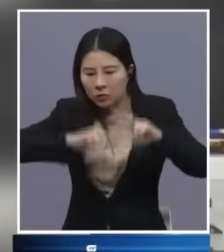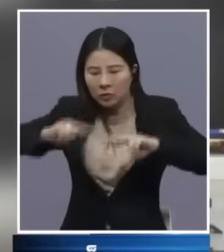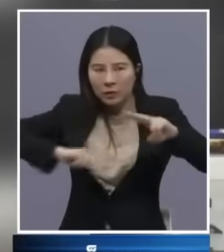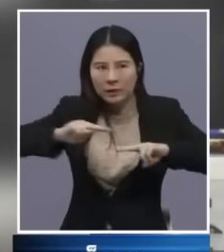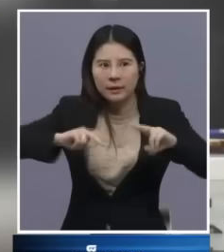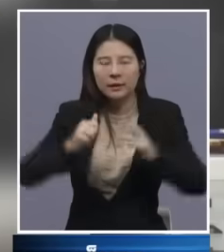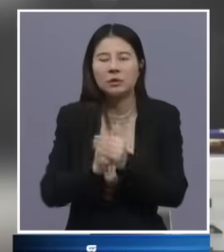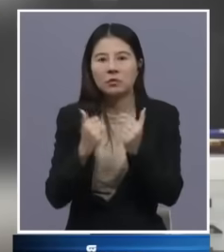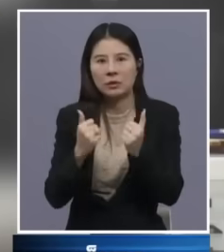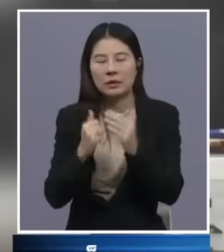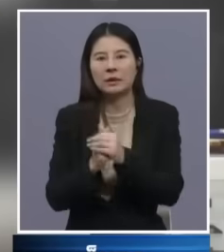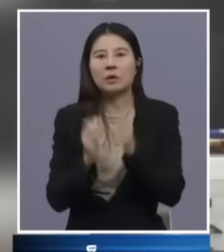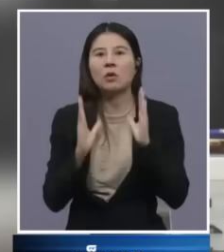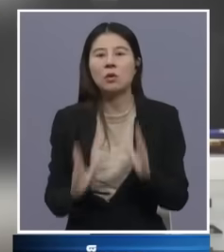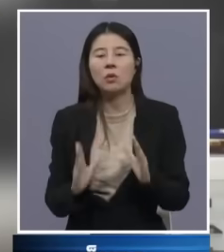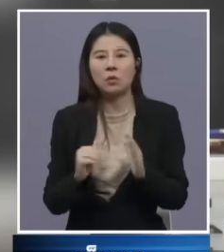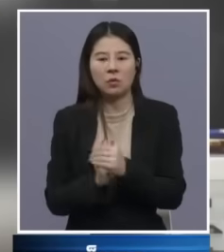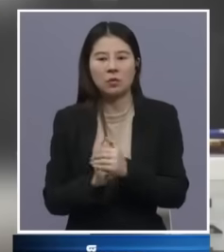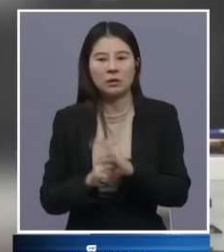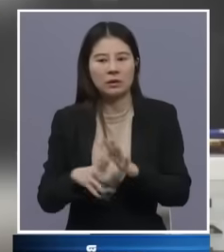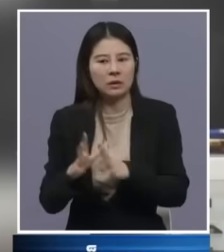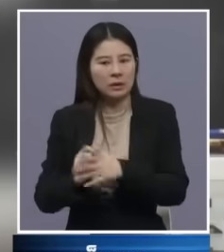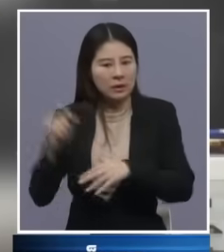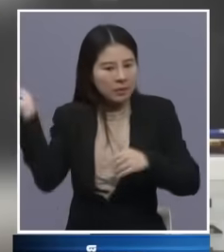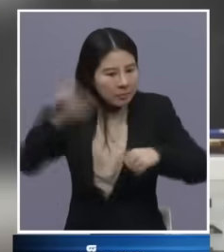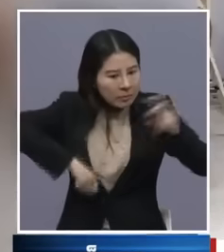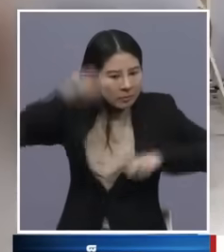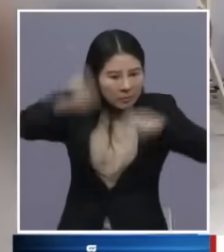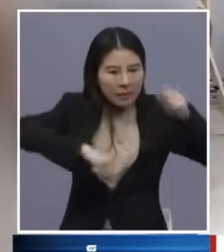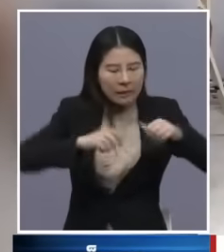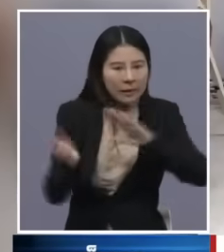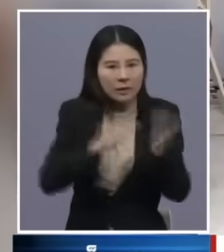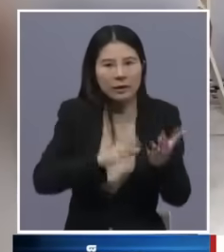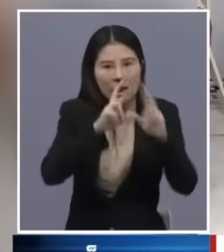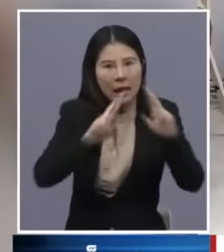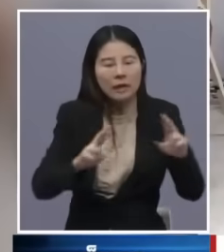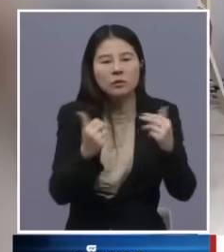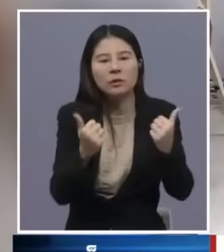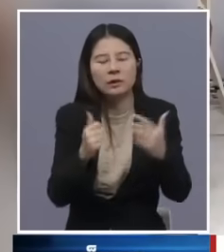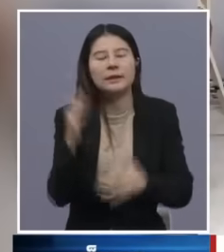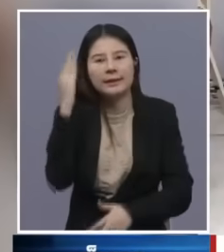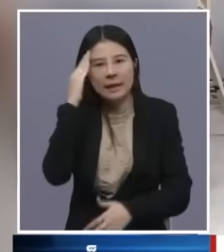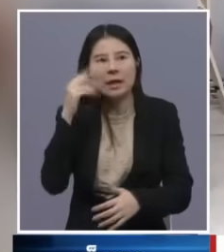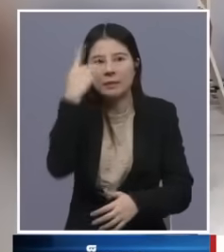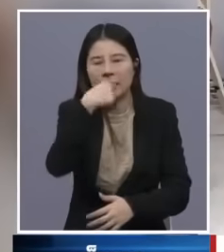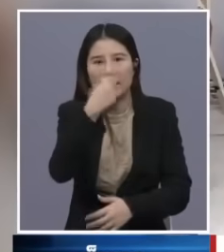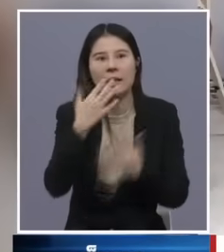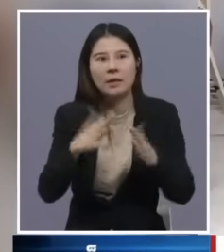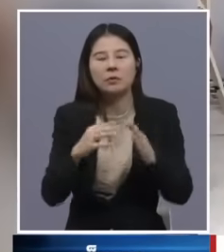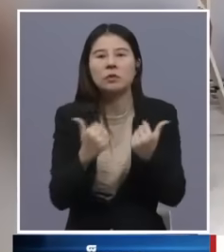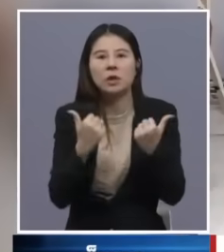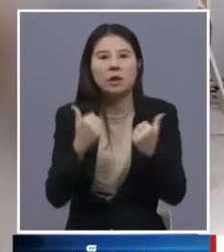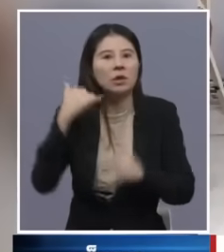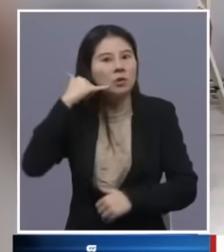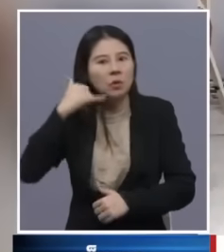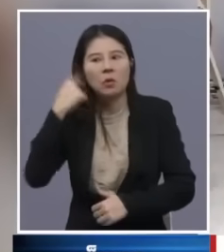ทั่งผู้กระทำความผิดได้ติดต่อขอเข้ามามอบตัวตอนนี้ทราบตัวหมดแล้วนะคะแล้วก็มีการขยายผลไปหาคนที่เป็นนายทุ